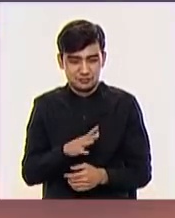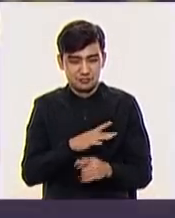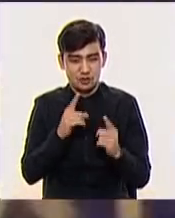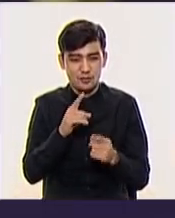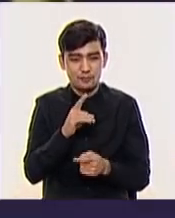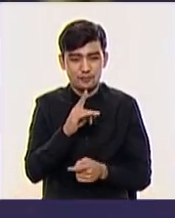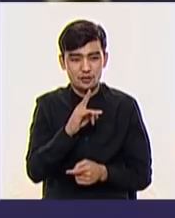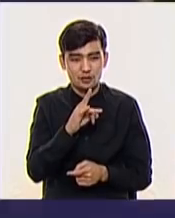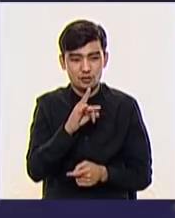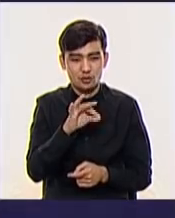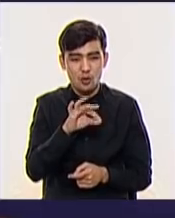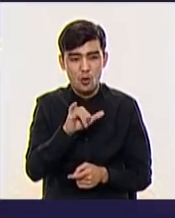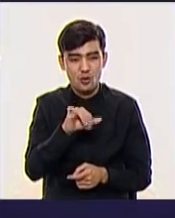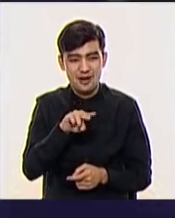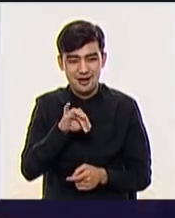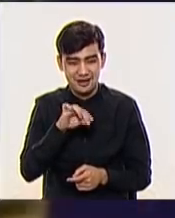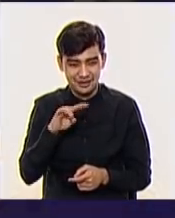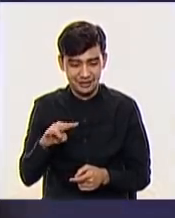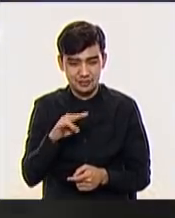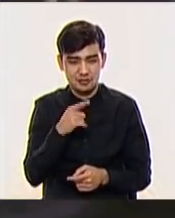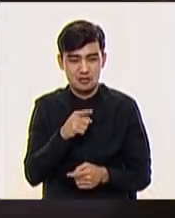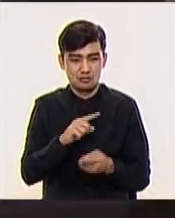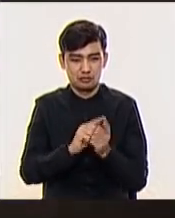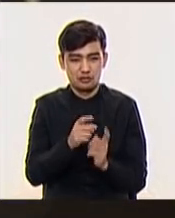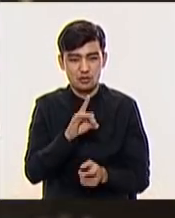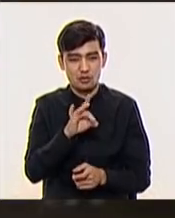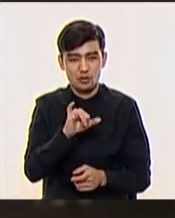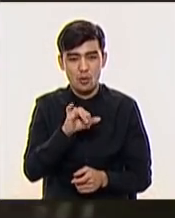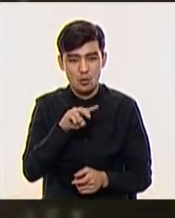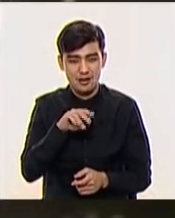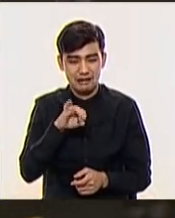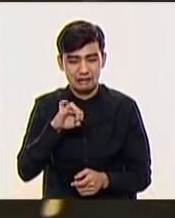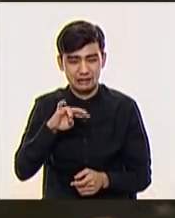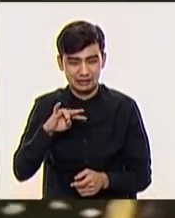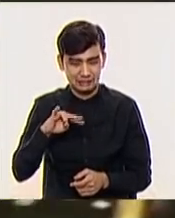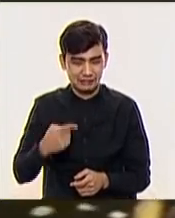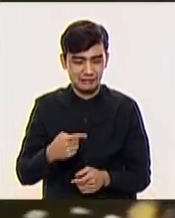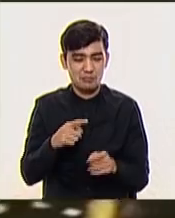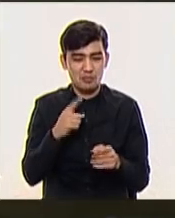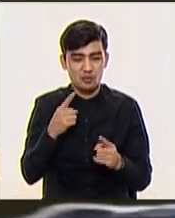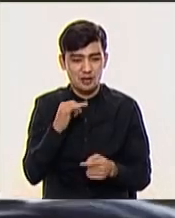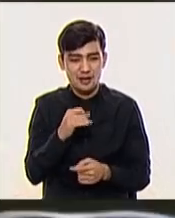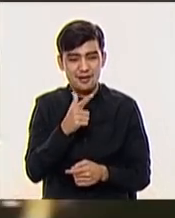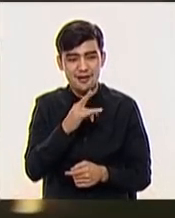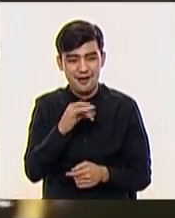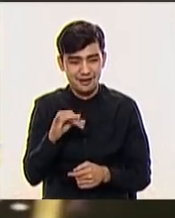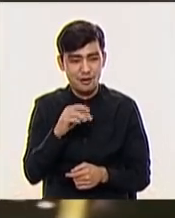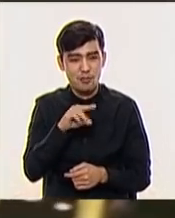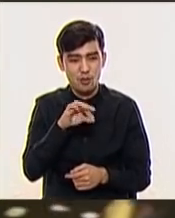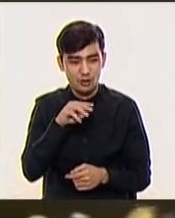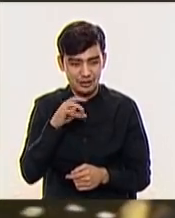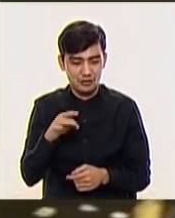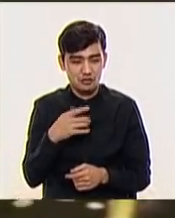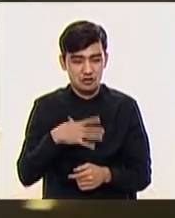Роулинг, зачем Роулингді Роулинг деп аудар? Во-первых, Роулинг бола берсін. Потом Гарри Поттерді зачем